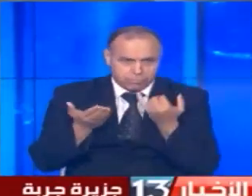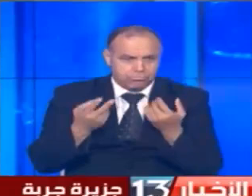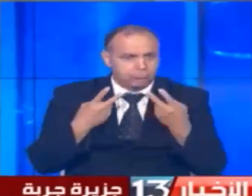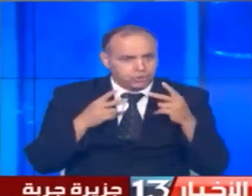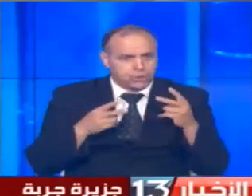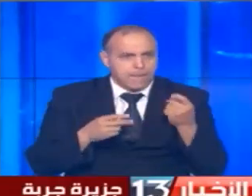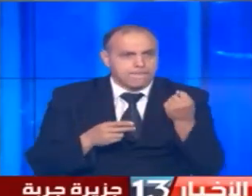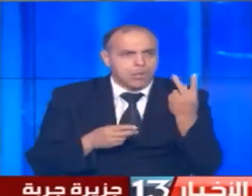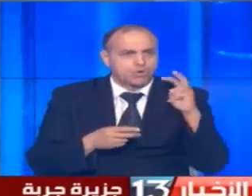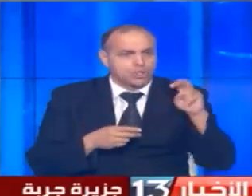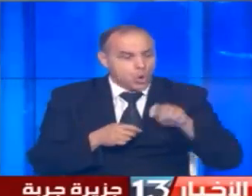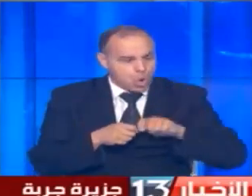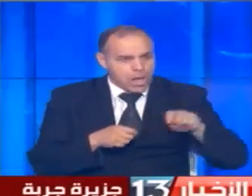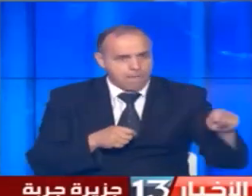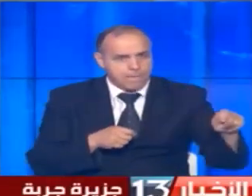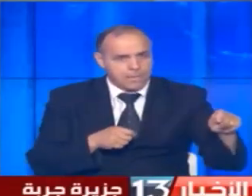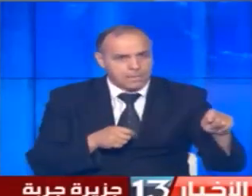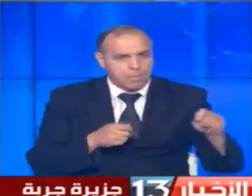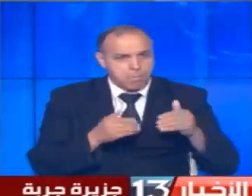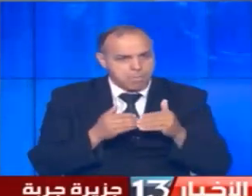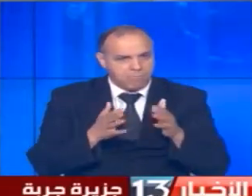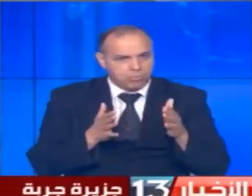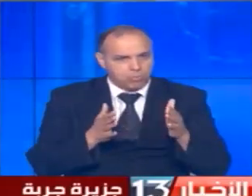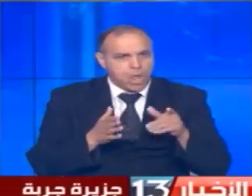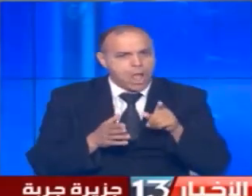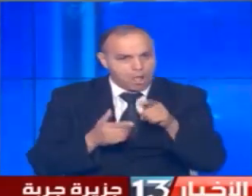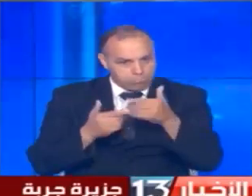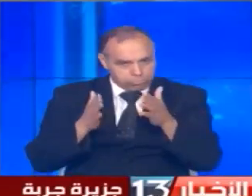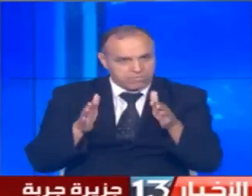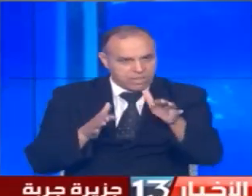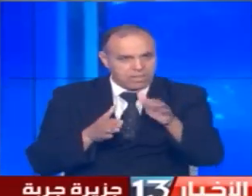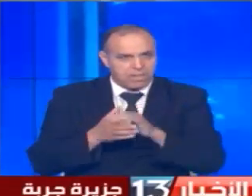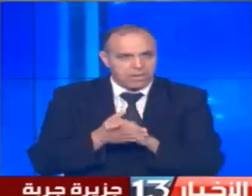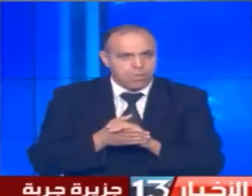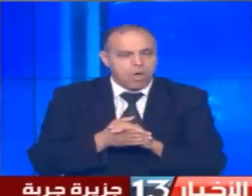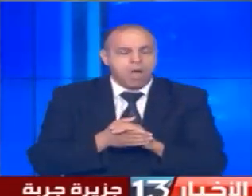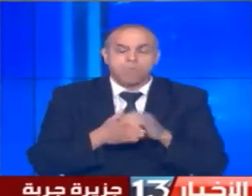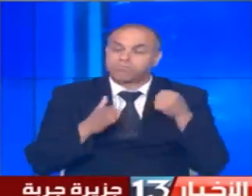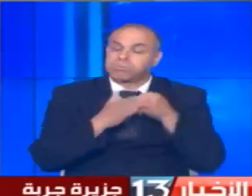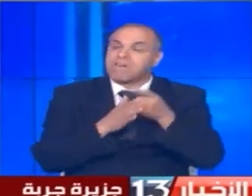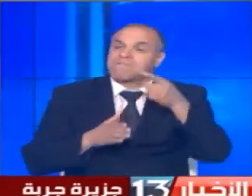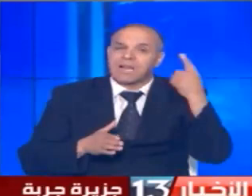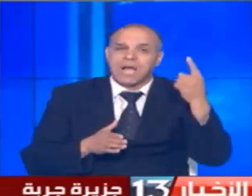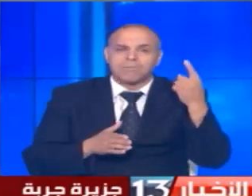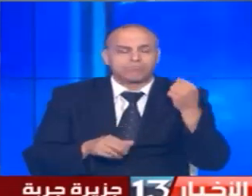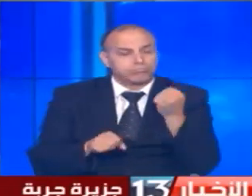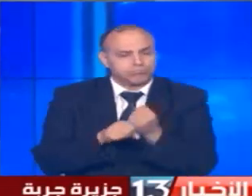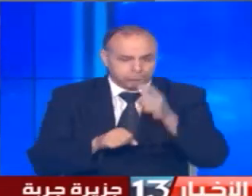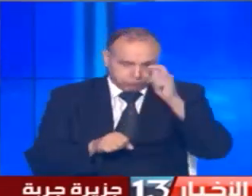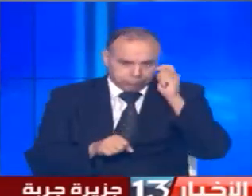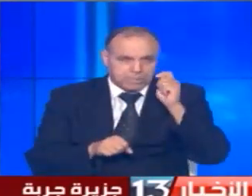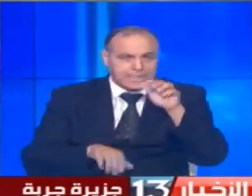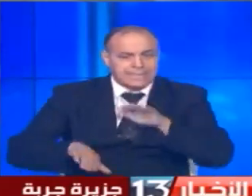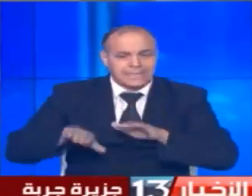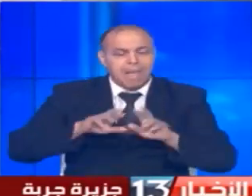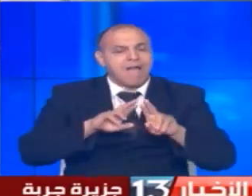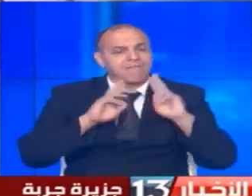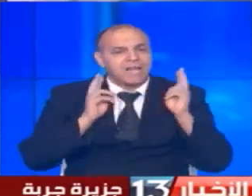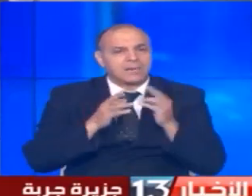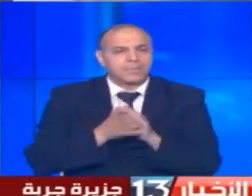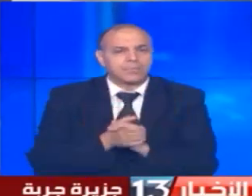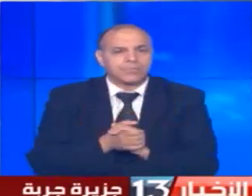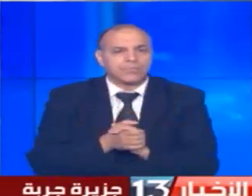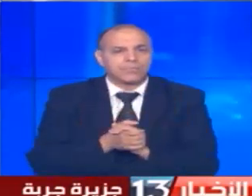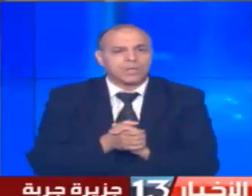ياهو 120 كيلومتر الباب مفتوح، الكرة عندك، وهو ريكوردي موندي، إذا كان طيح وراك خدمت السباحة العالمية.